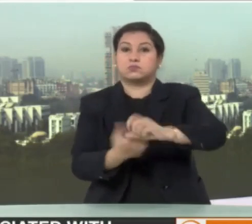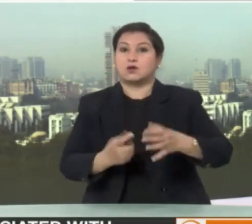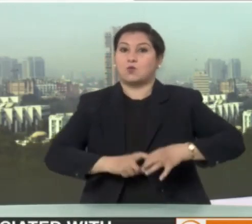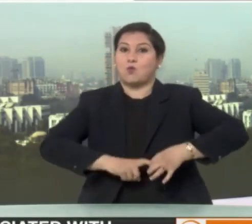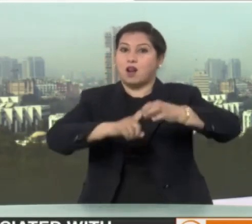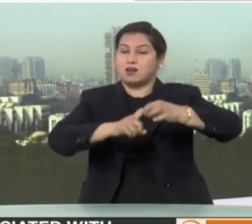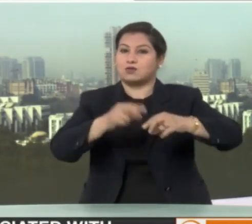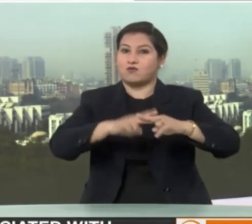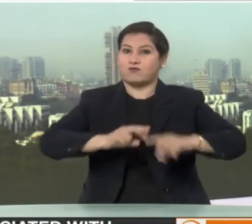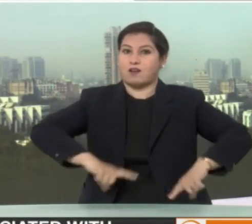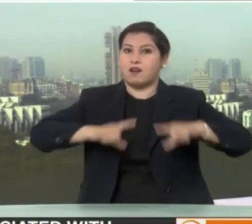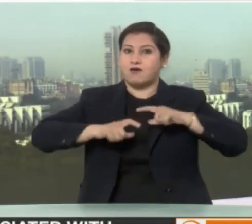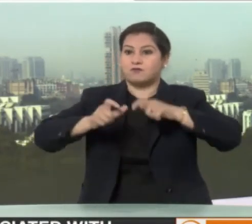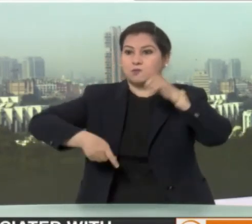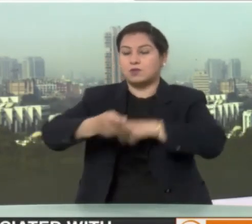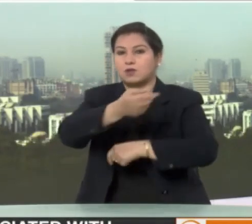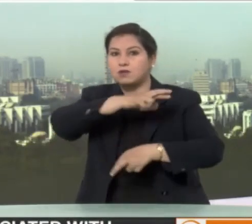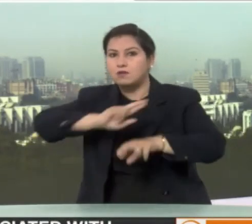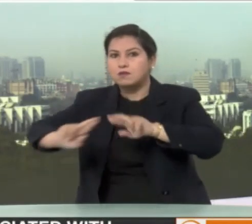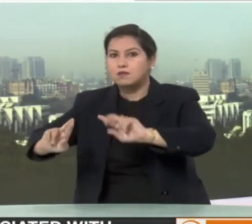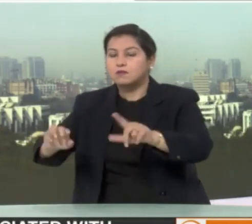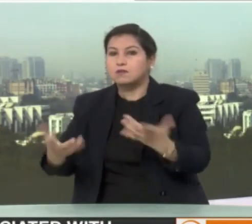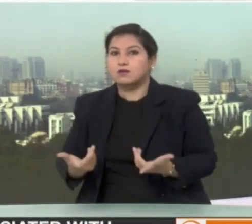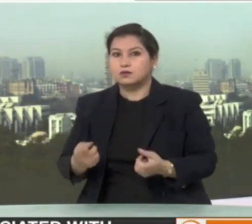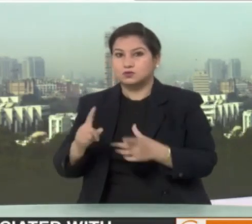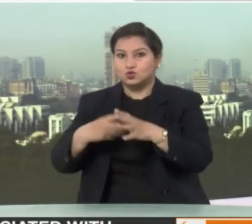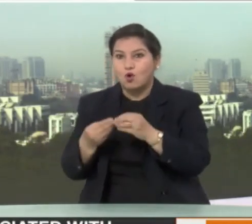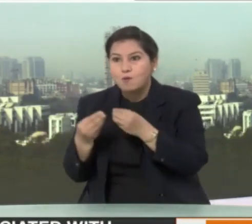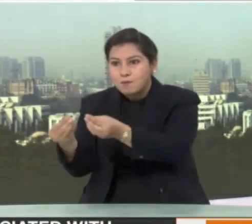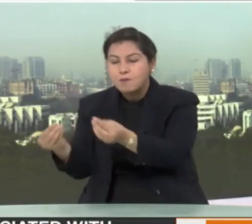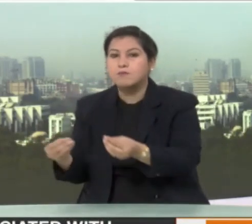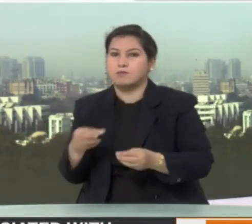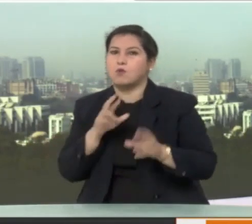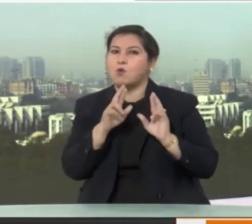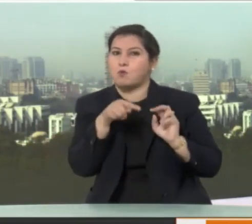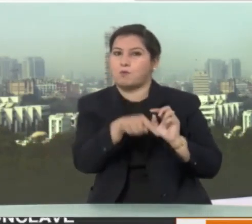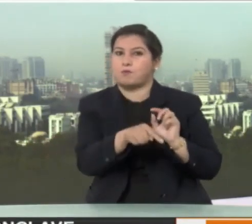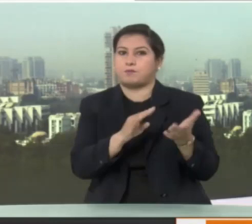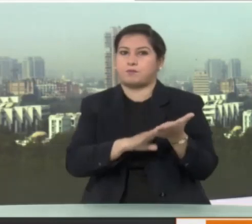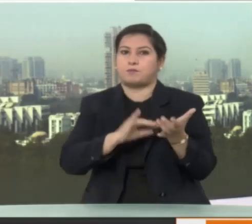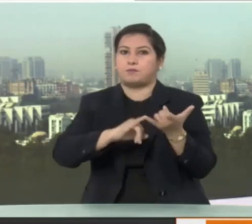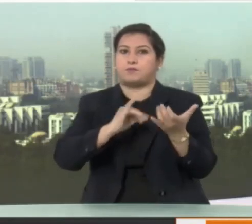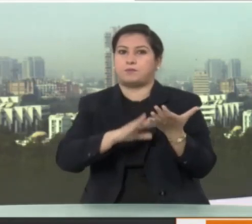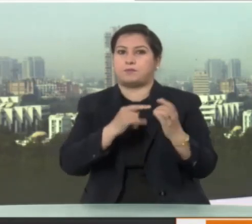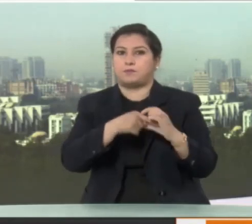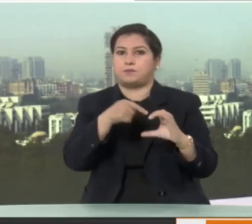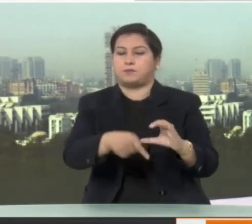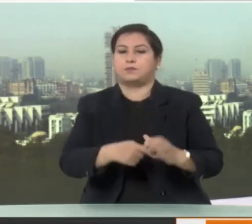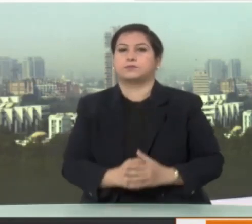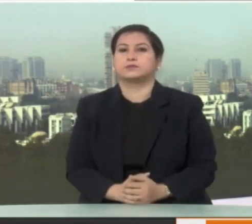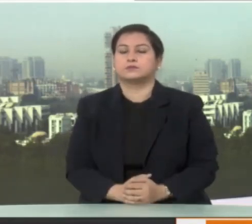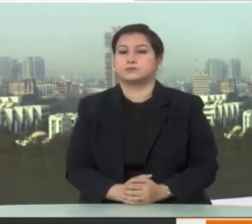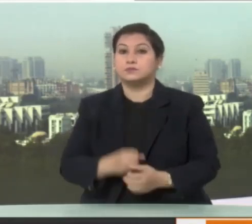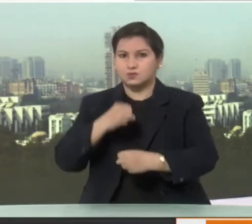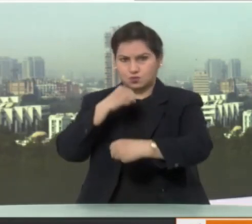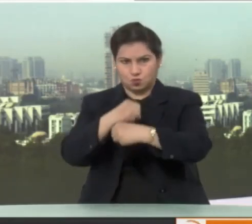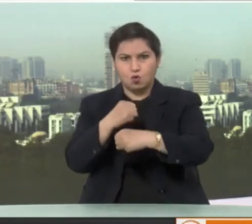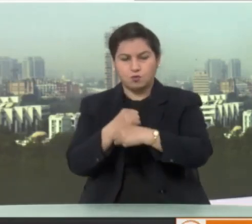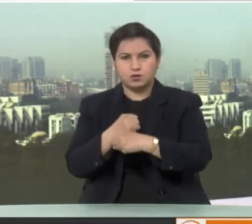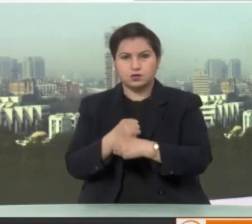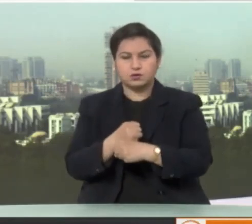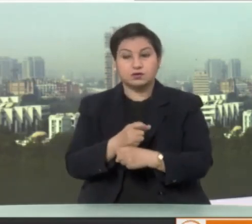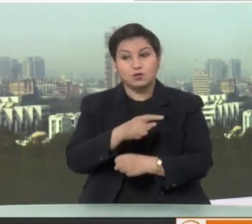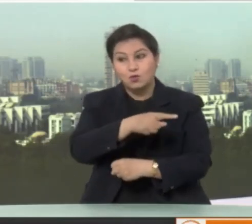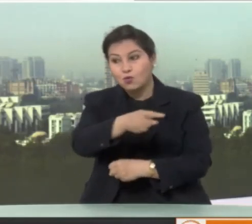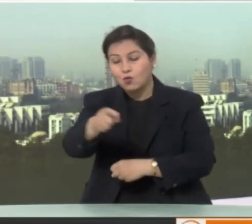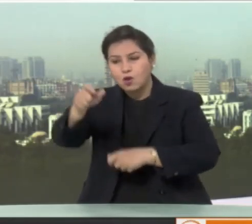improving the quality of life of the common man by restoring lakhs of employment opportunities. सरकार आम